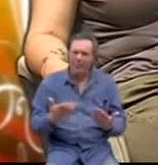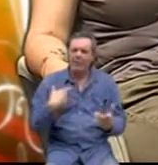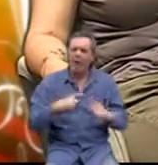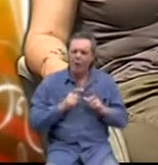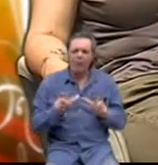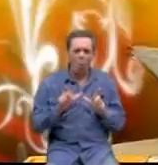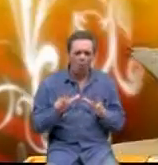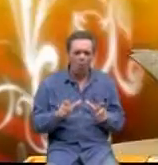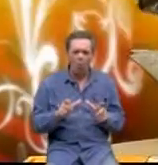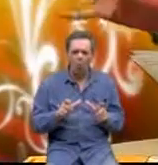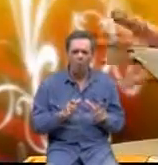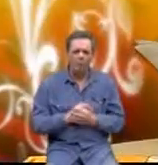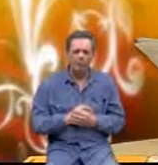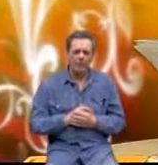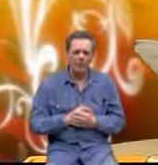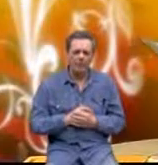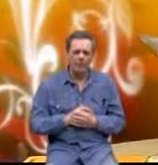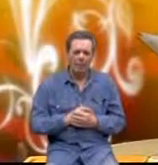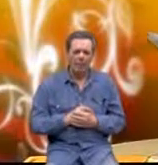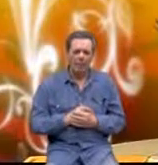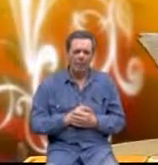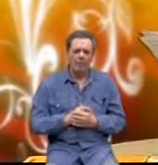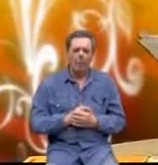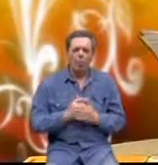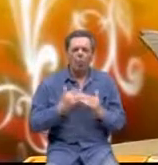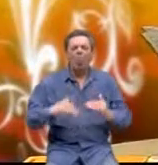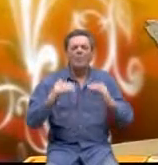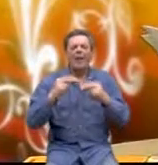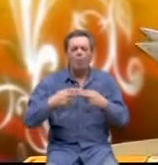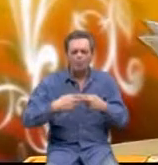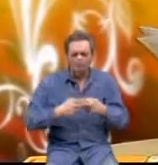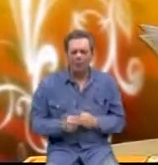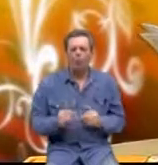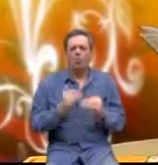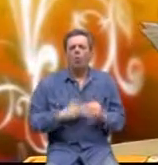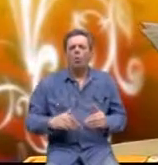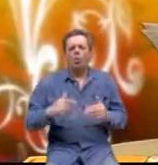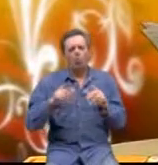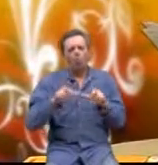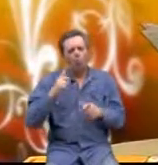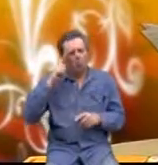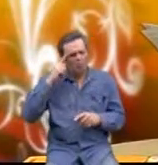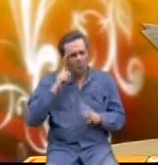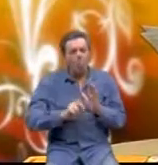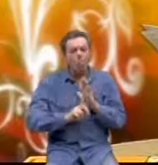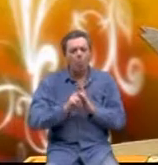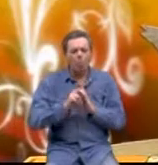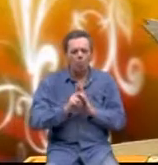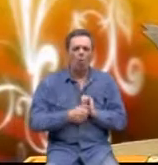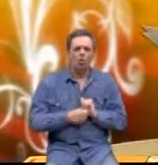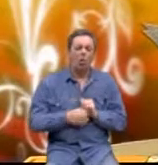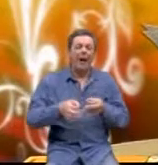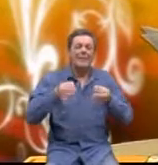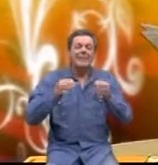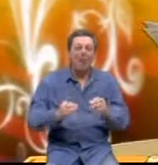živi u skladnom, to je sve potvrdilo što smo mi govorili, u skladnom susjedstvu, skladan u smislu postignutog stupnja